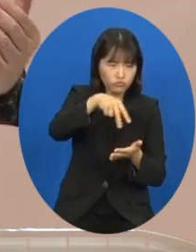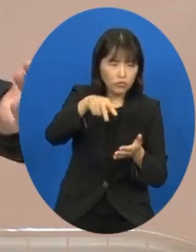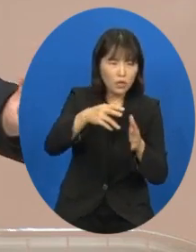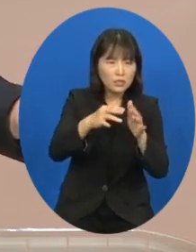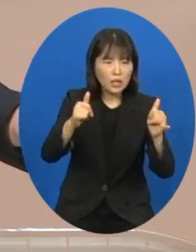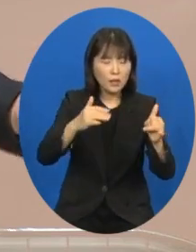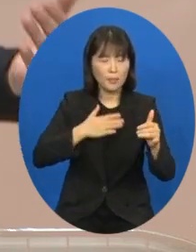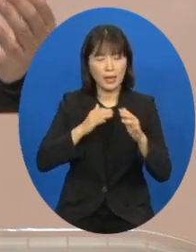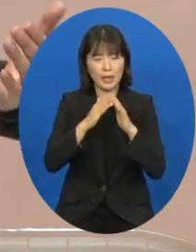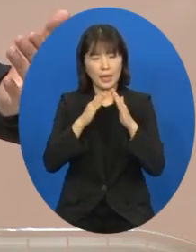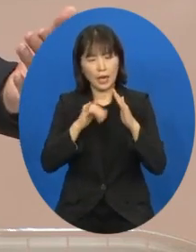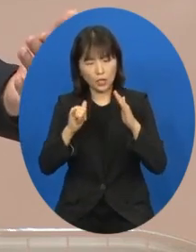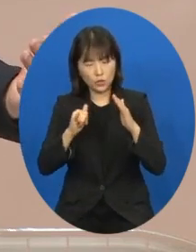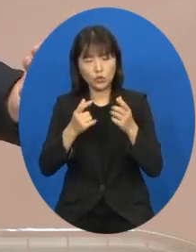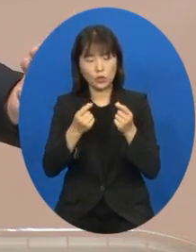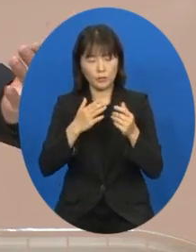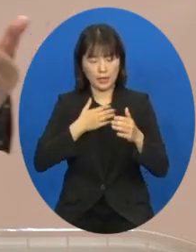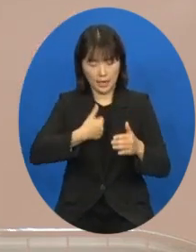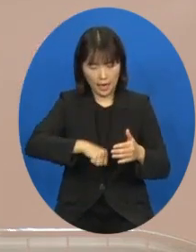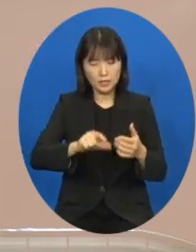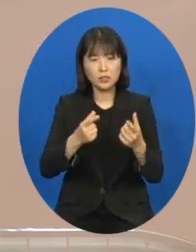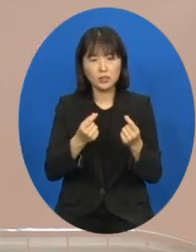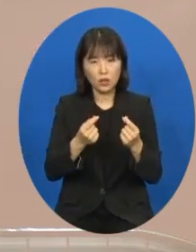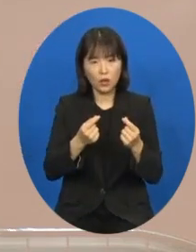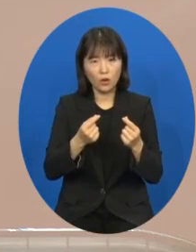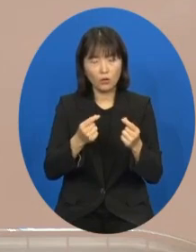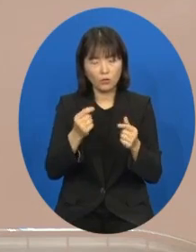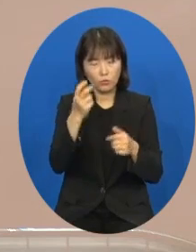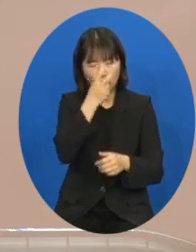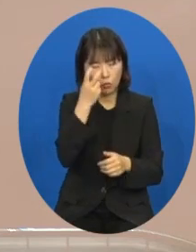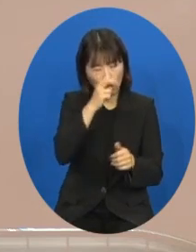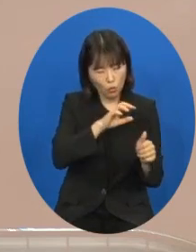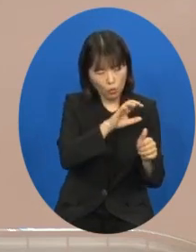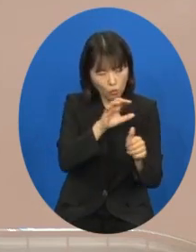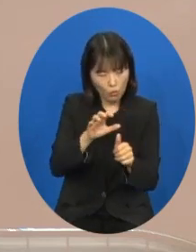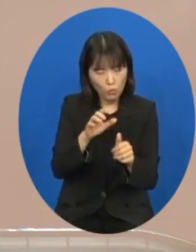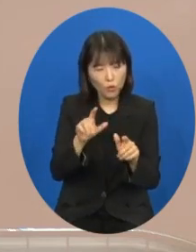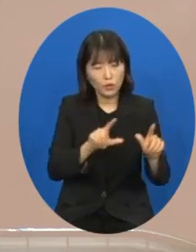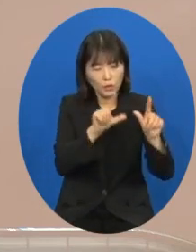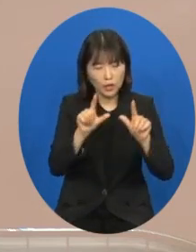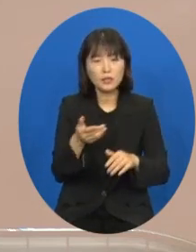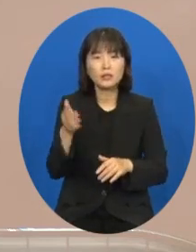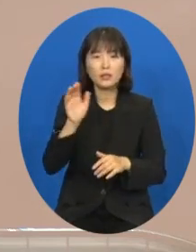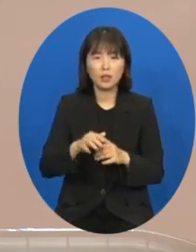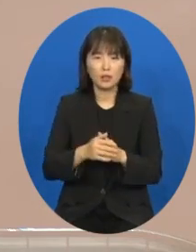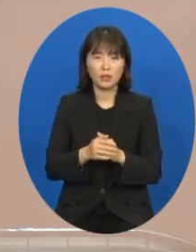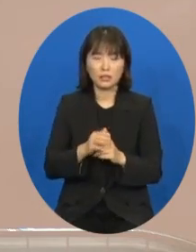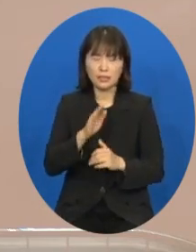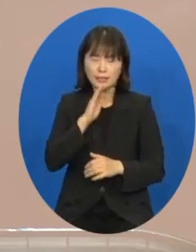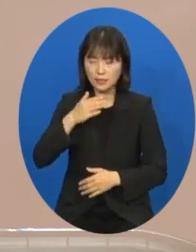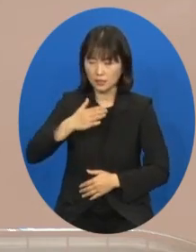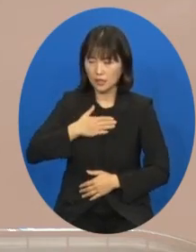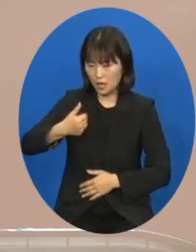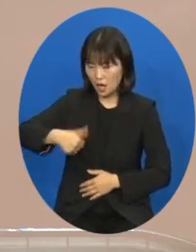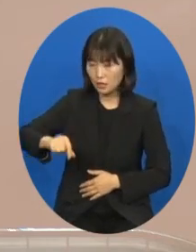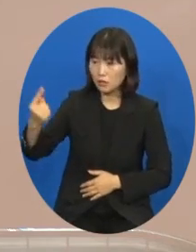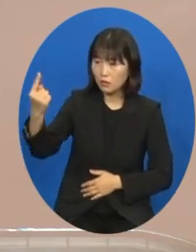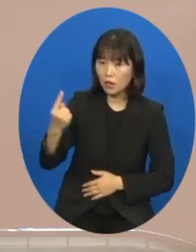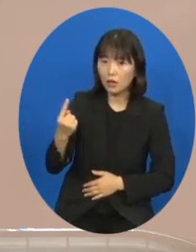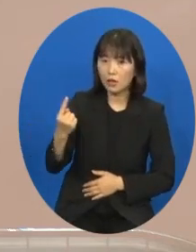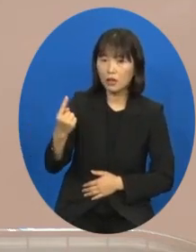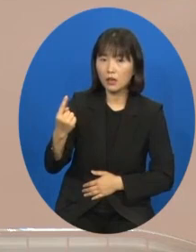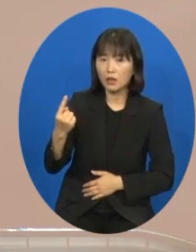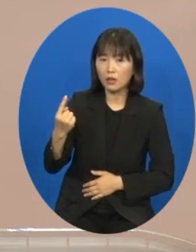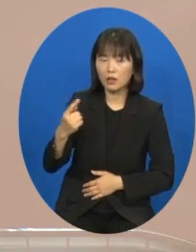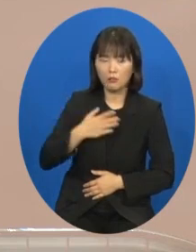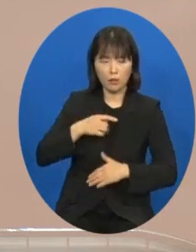내 가족처럼 내 아들처럼 그렇게 돌보고 살았는데 참 진짜 내 아들이 오니까